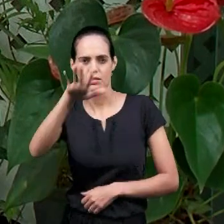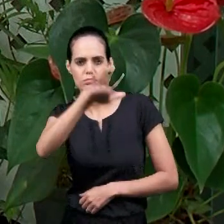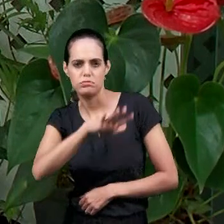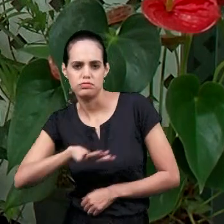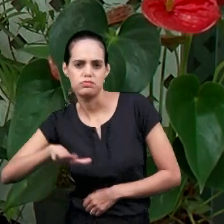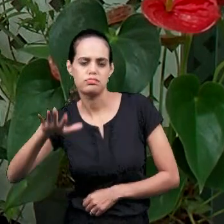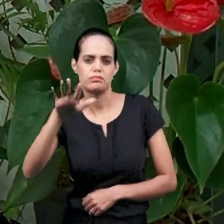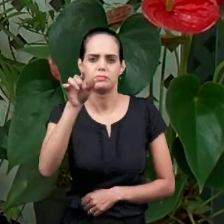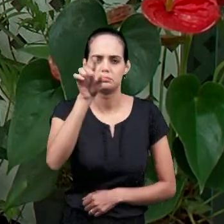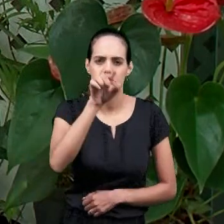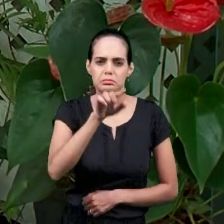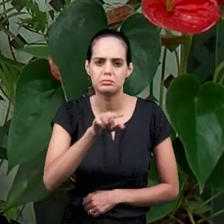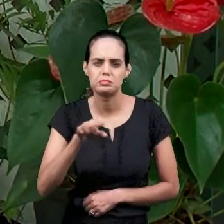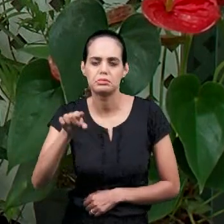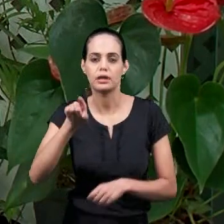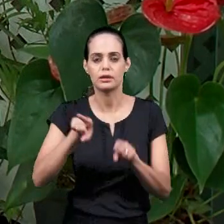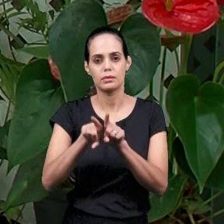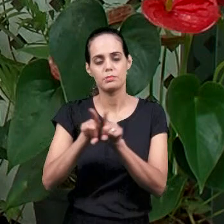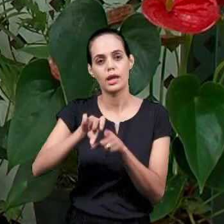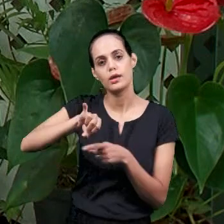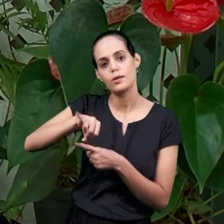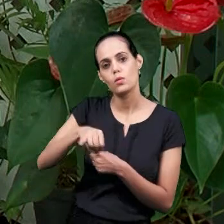Plusieurs endroits. À Bahia,